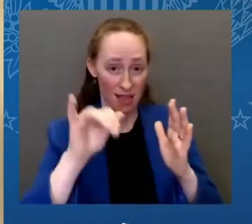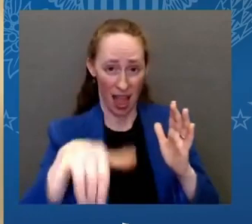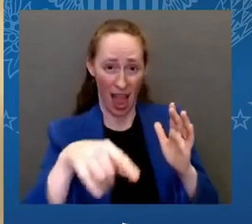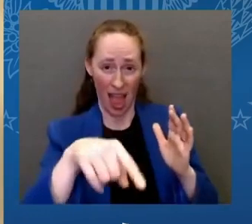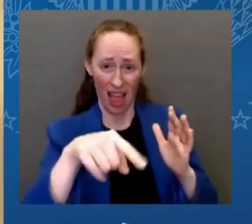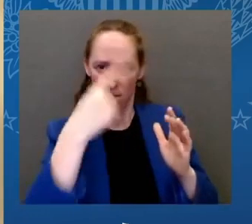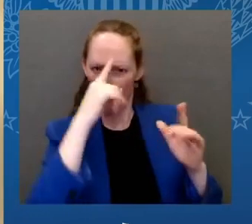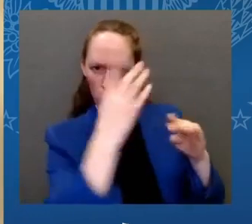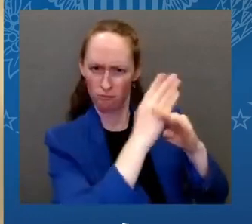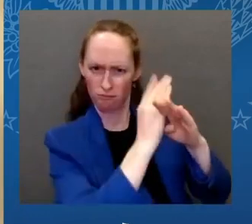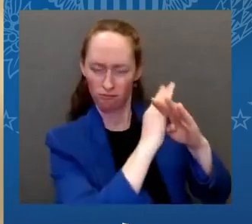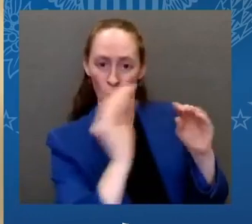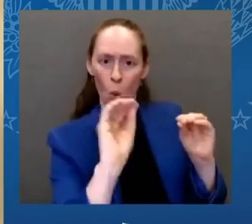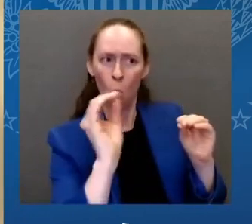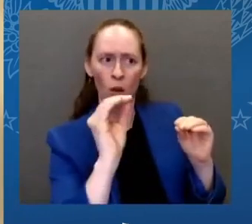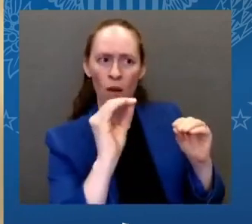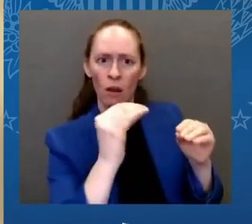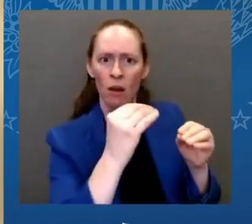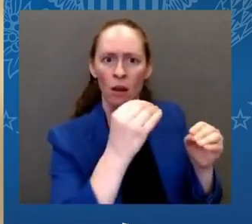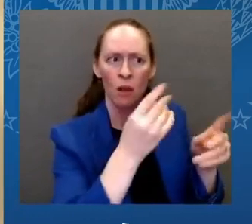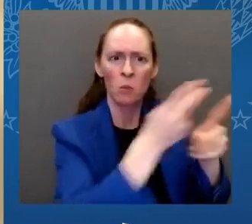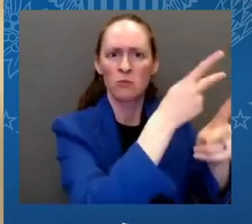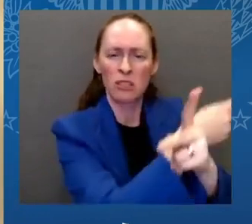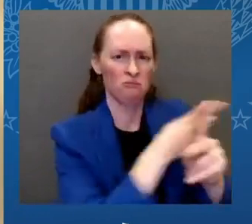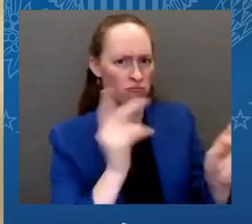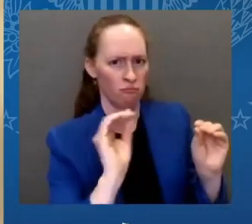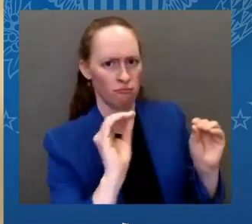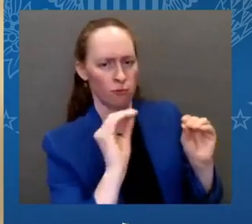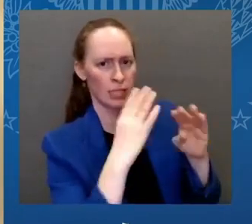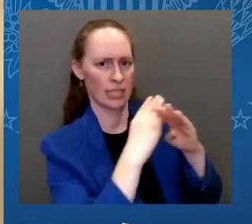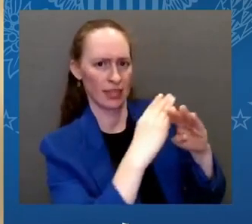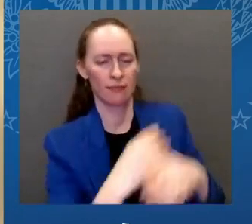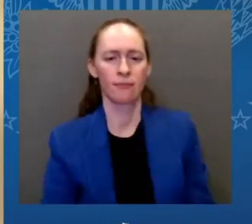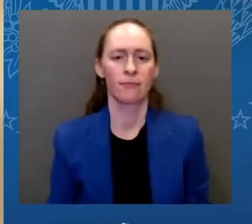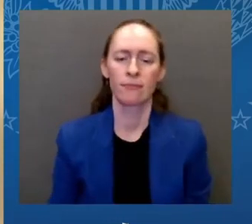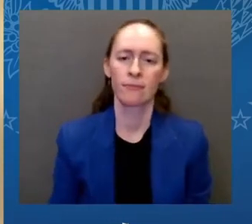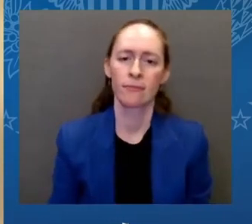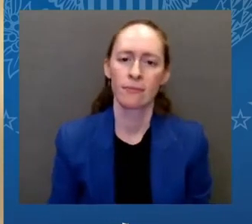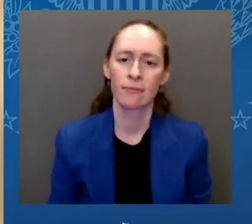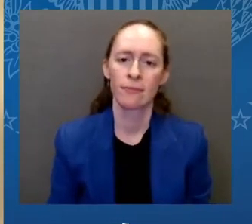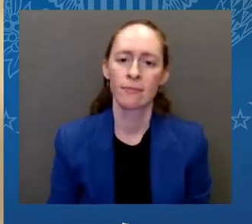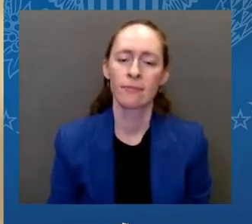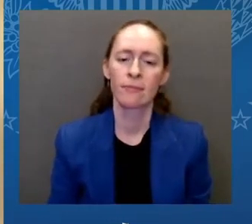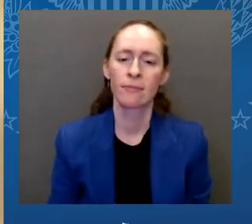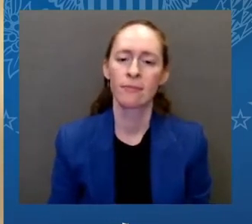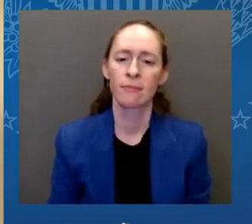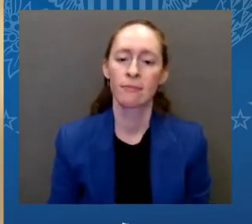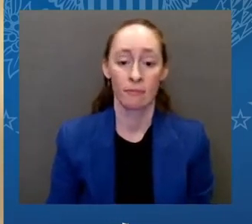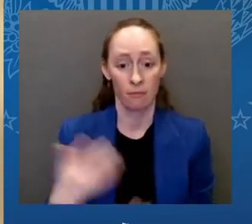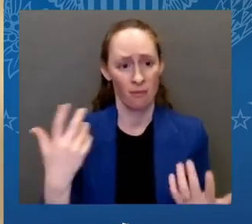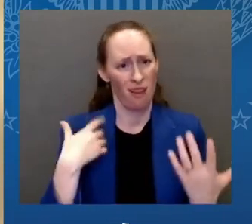для того, щоб ескалацію викликали, а для того, щоб захистити країну. Тобто, щоб припинити його